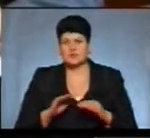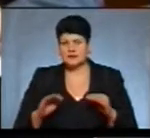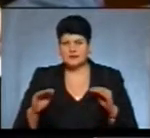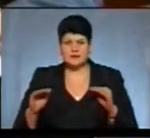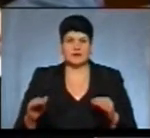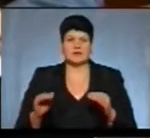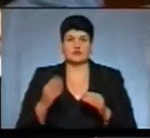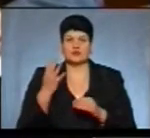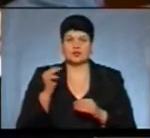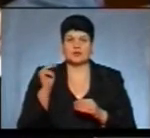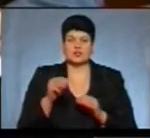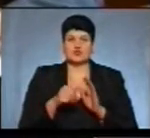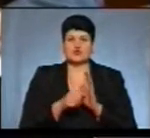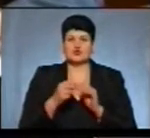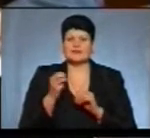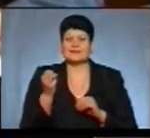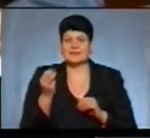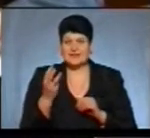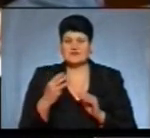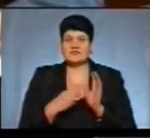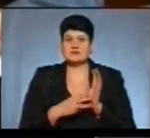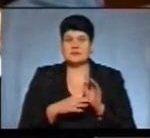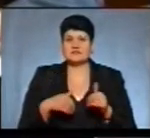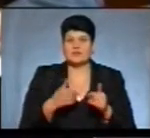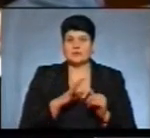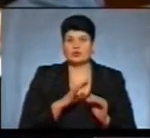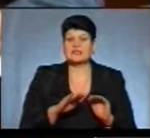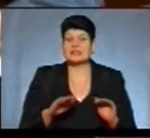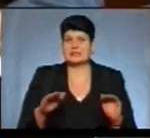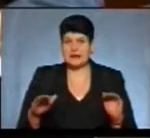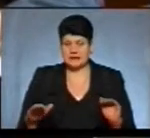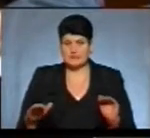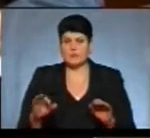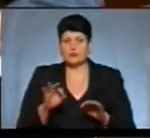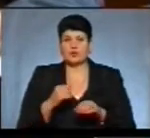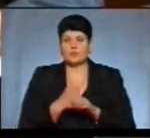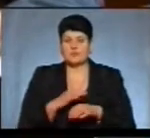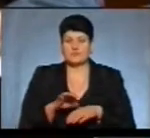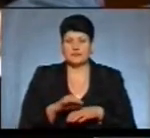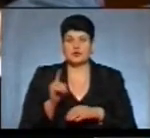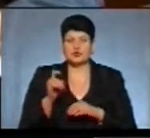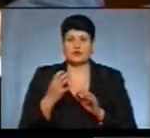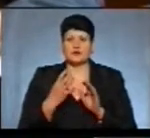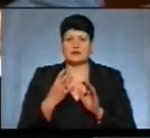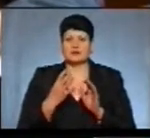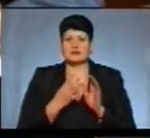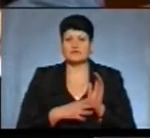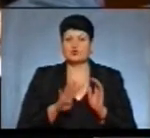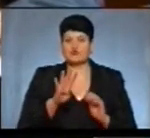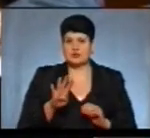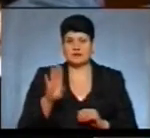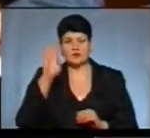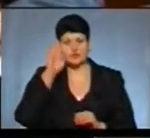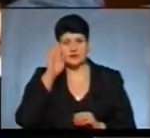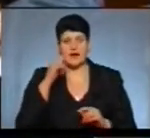із 4613, 80 звернень – це були від дітей про вчинення насильства, 194 від чоловіків і